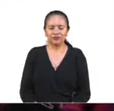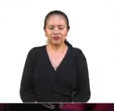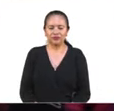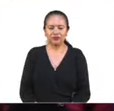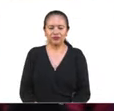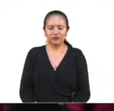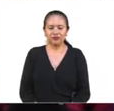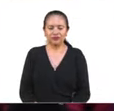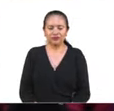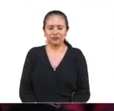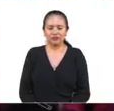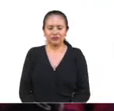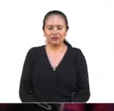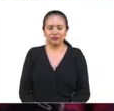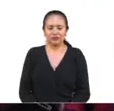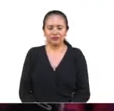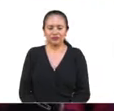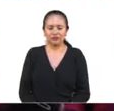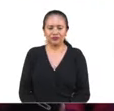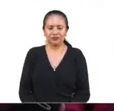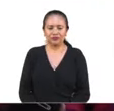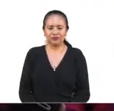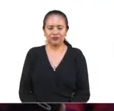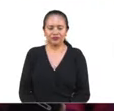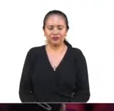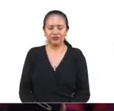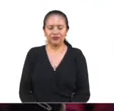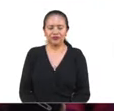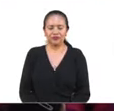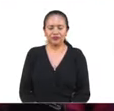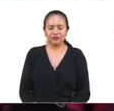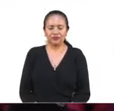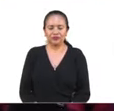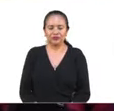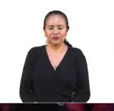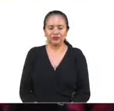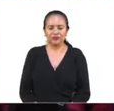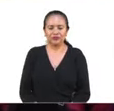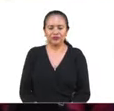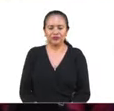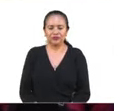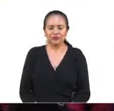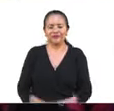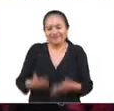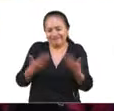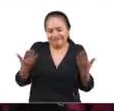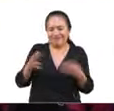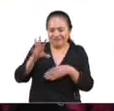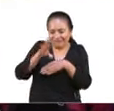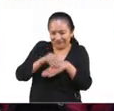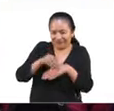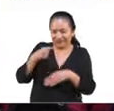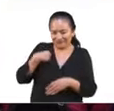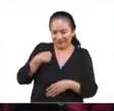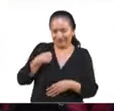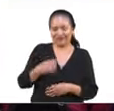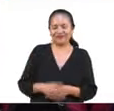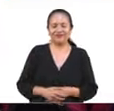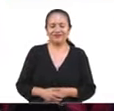te sembradora, tzumbajelotkotik, o okolawalik. Bueno, si me permiten.